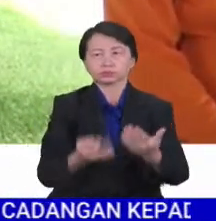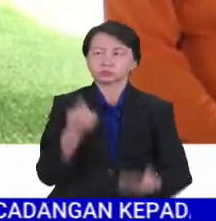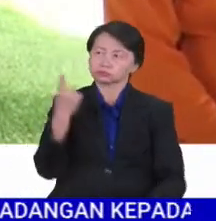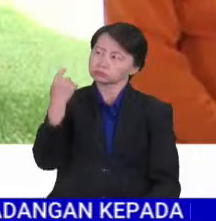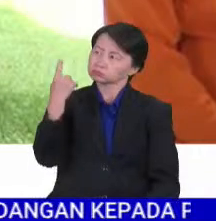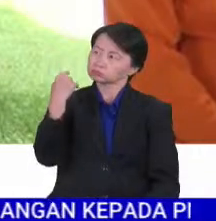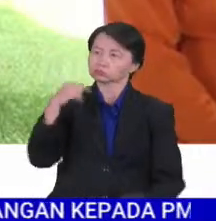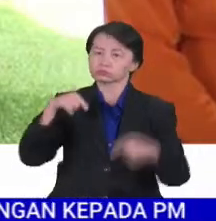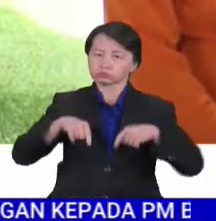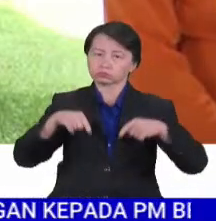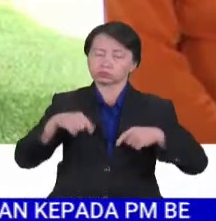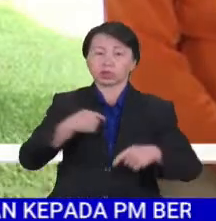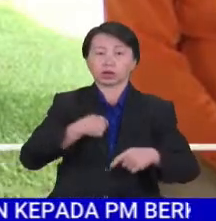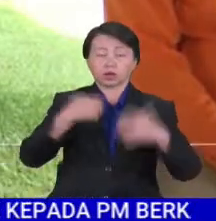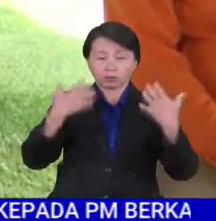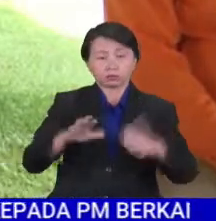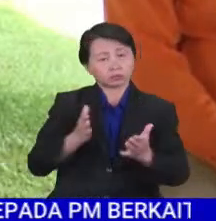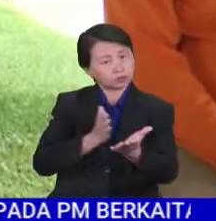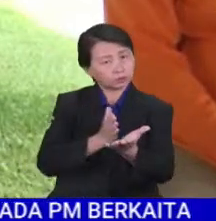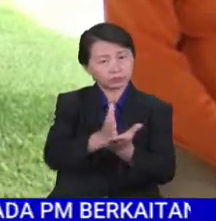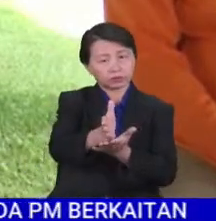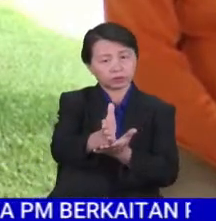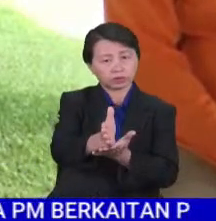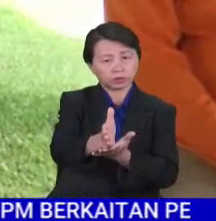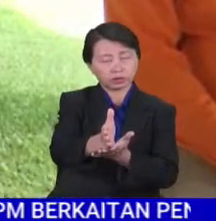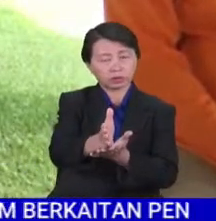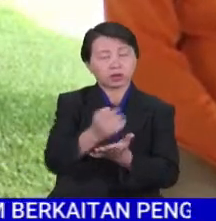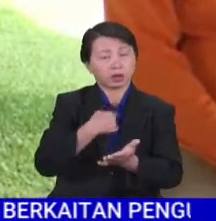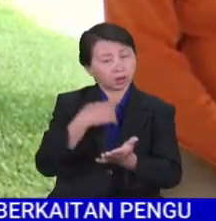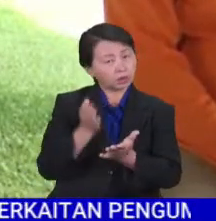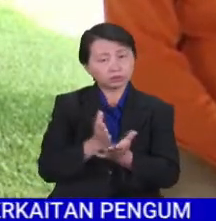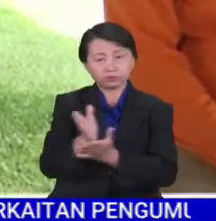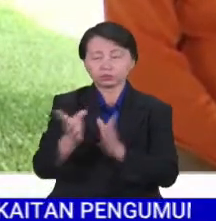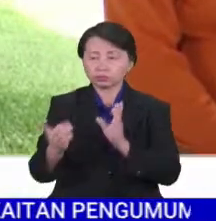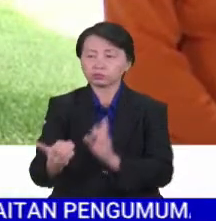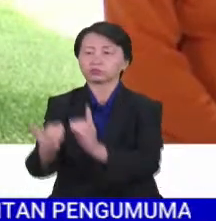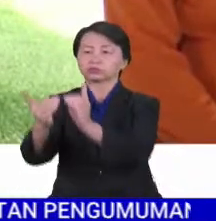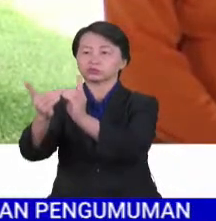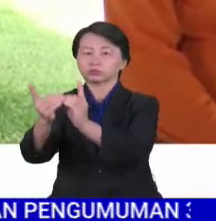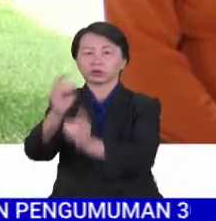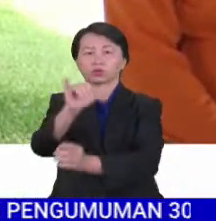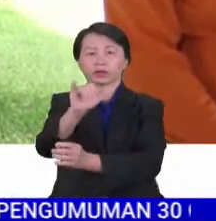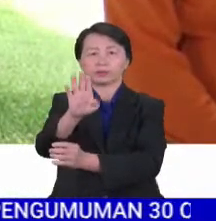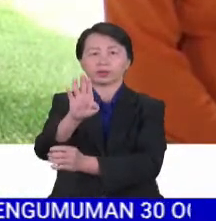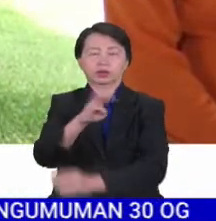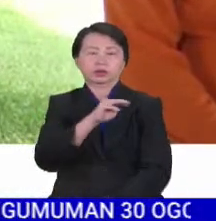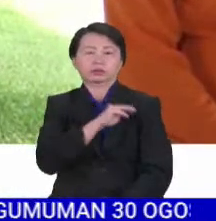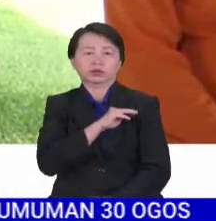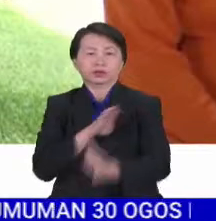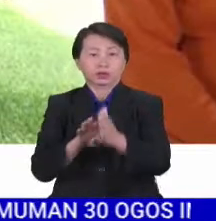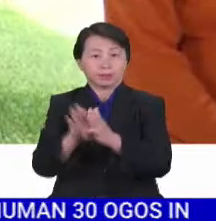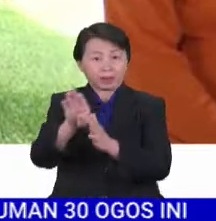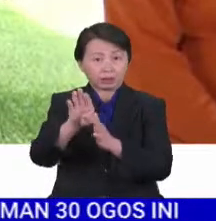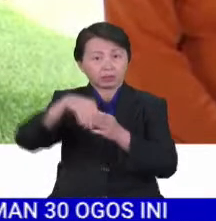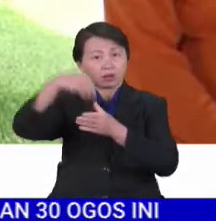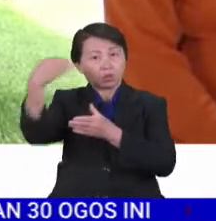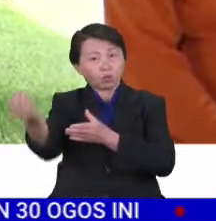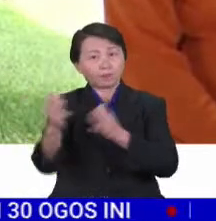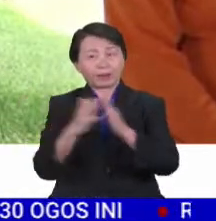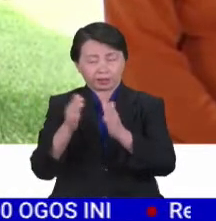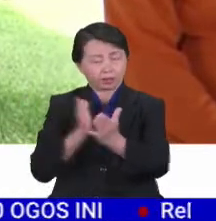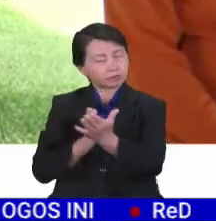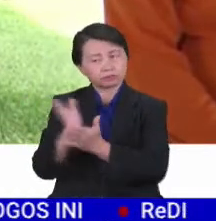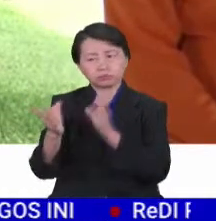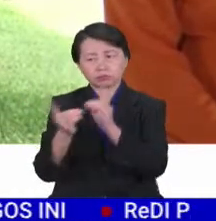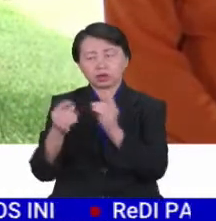baru-baru ini saya secara langsung berjumpa dengan yang berhormat Menteri Pembangunan Luar Bandar dan